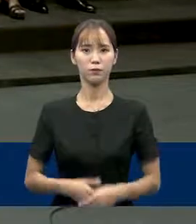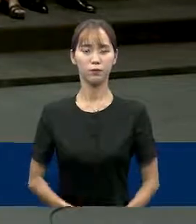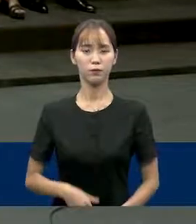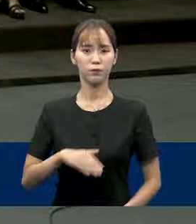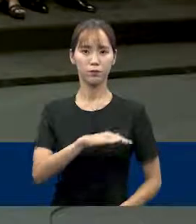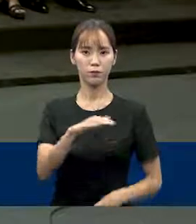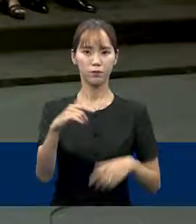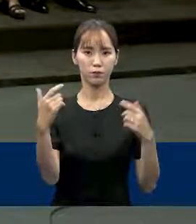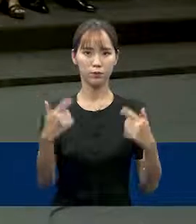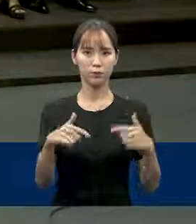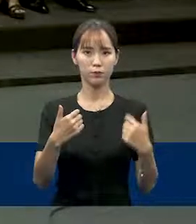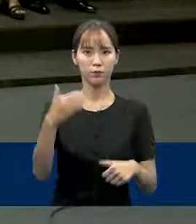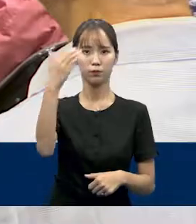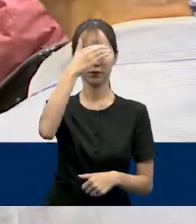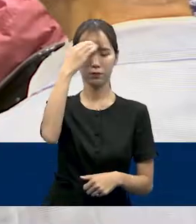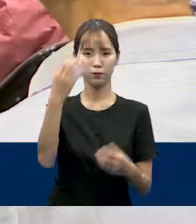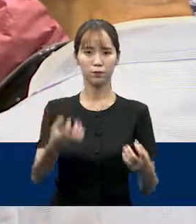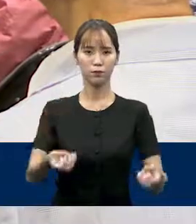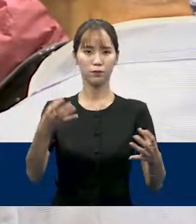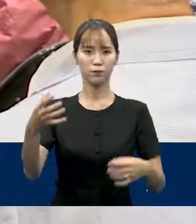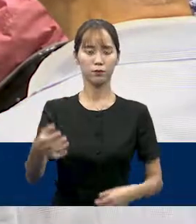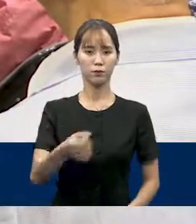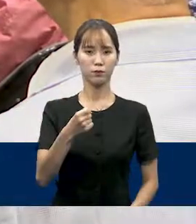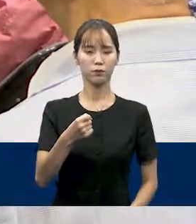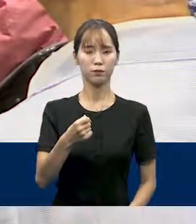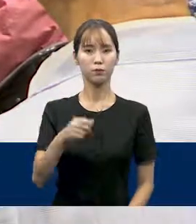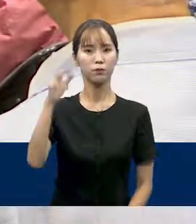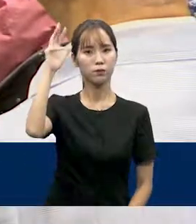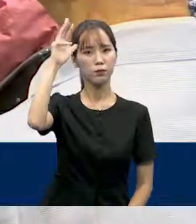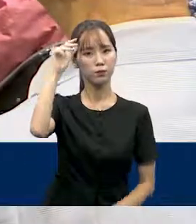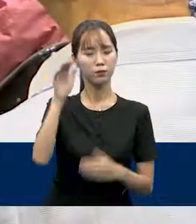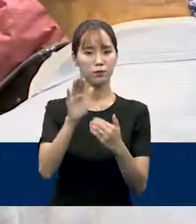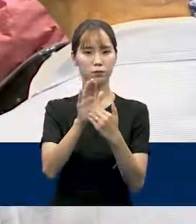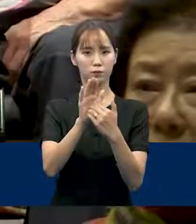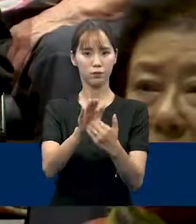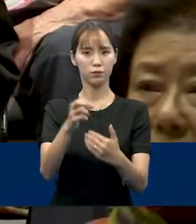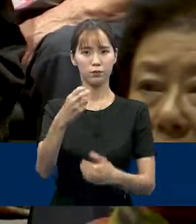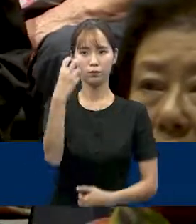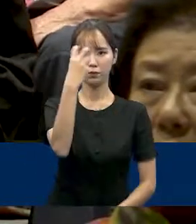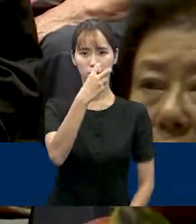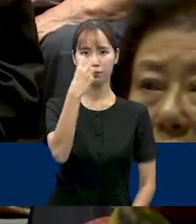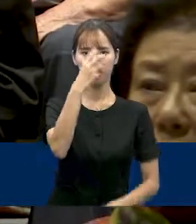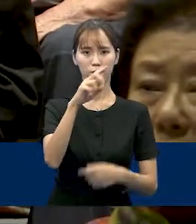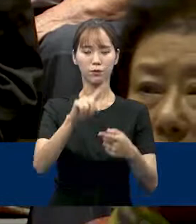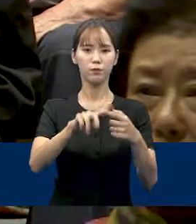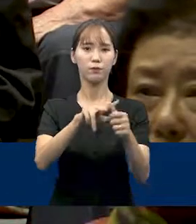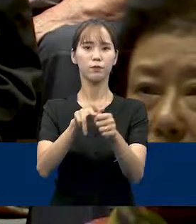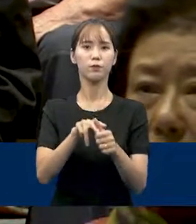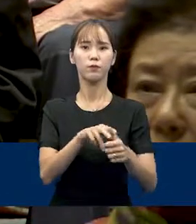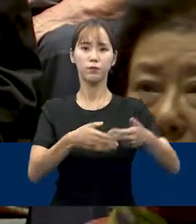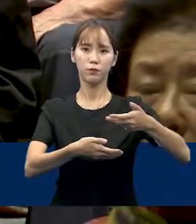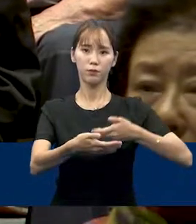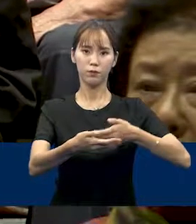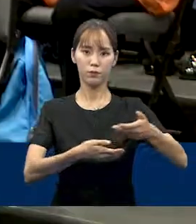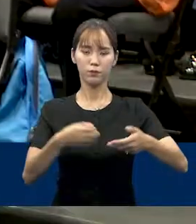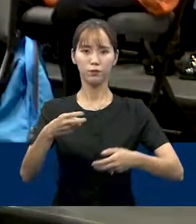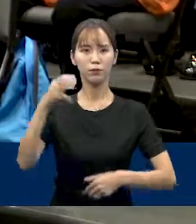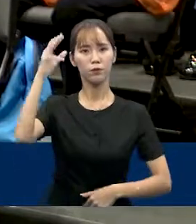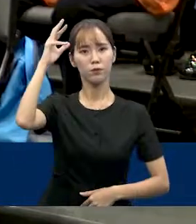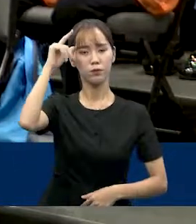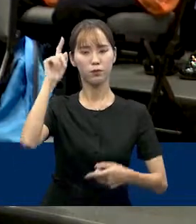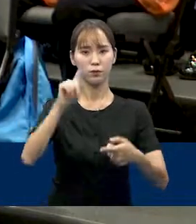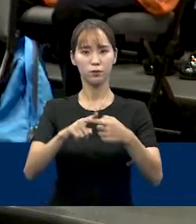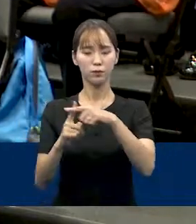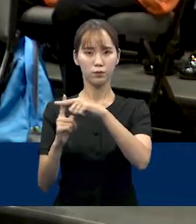쳐 촌 행사와 같은 다양한 교육과 행사를 통해 치매 예방과 관리에 대한 정보를 제공하고 침해에